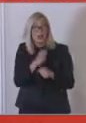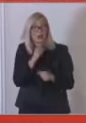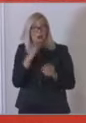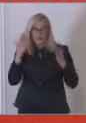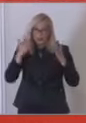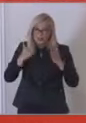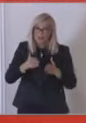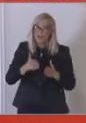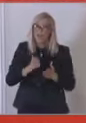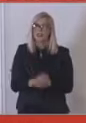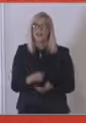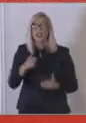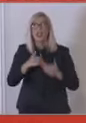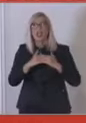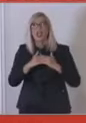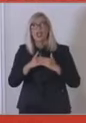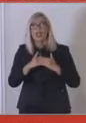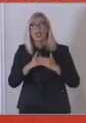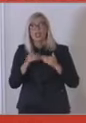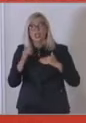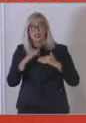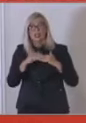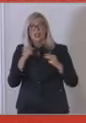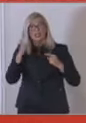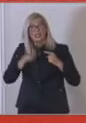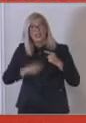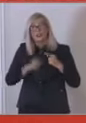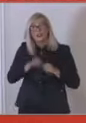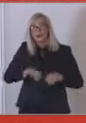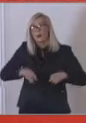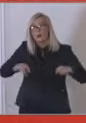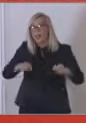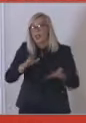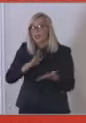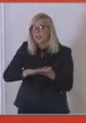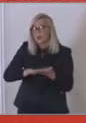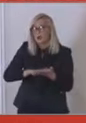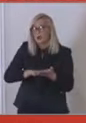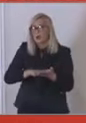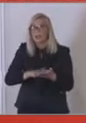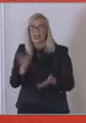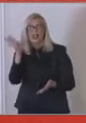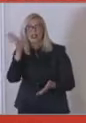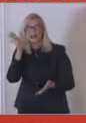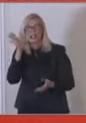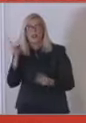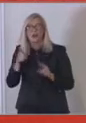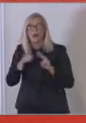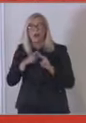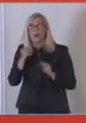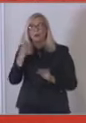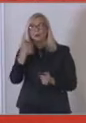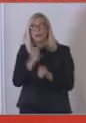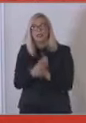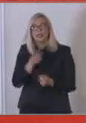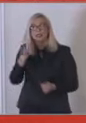e tretë që do të fokusohemi është mbarimi i dokumentacionit projektues TETOF